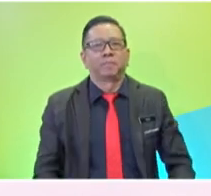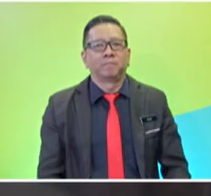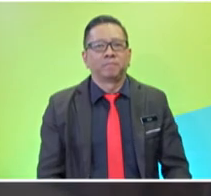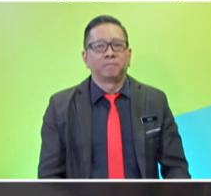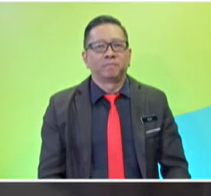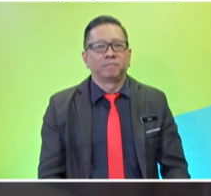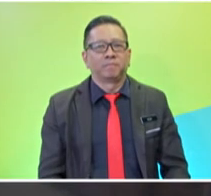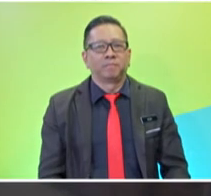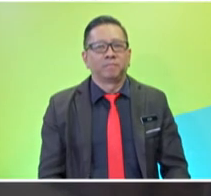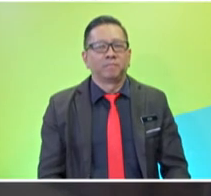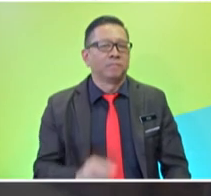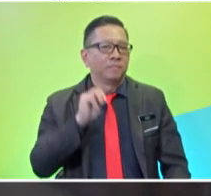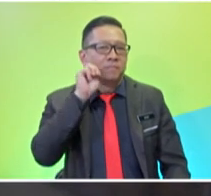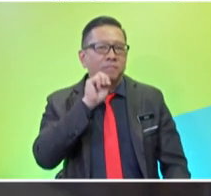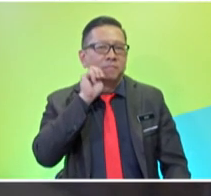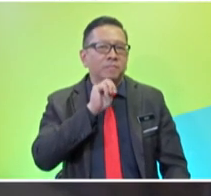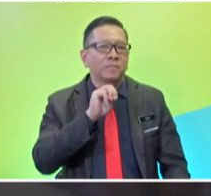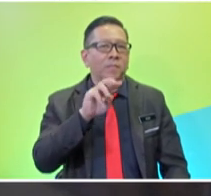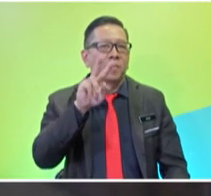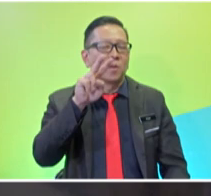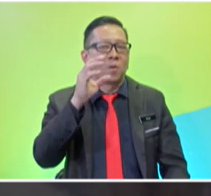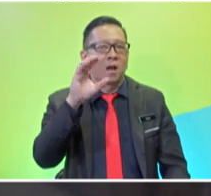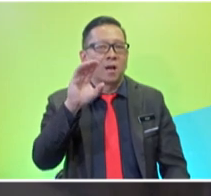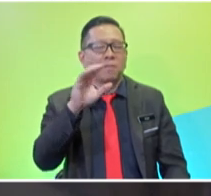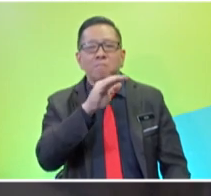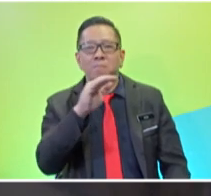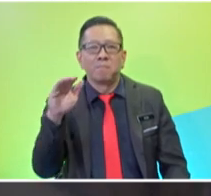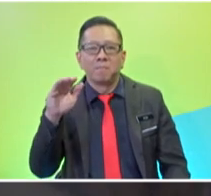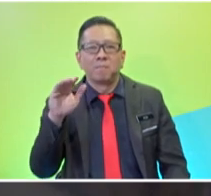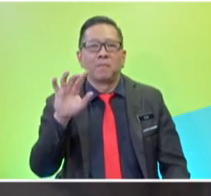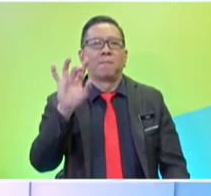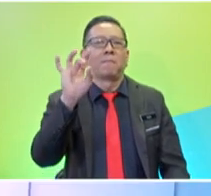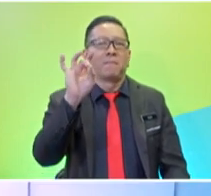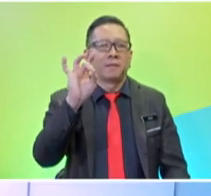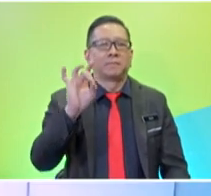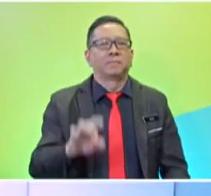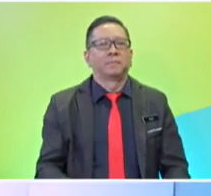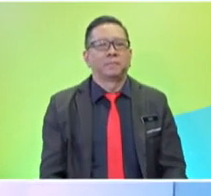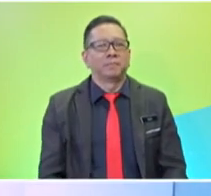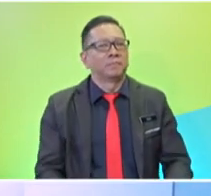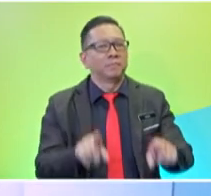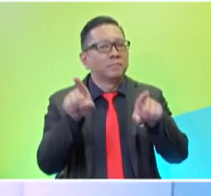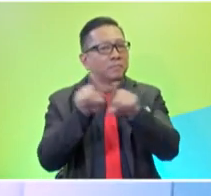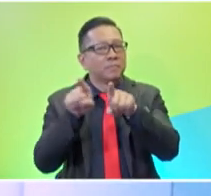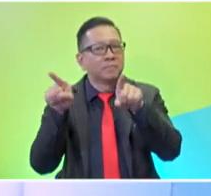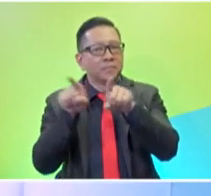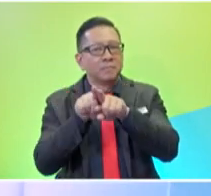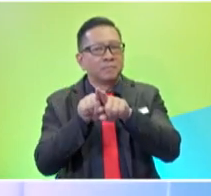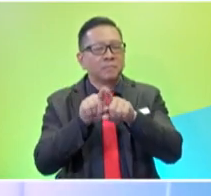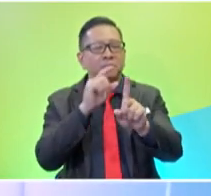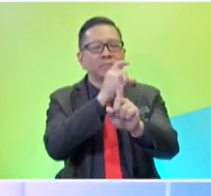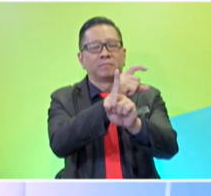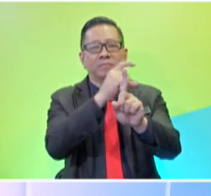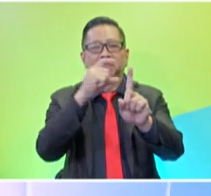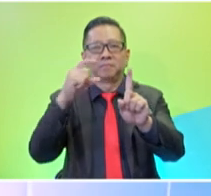jawabannya buat 200/8 Oke bersamaan nah ini yang kita cari